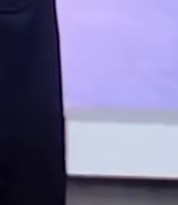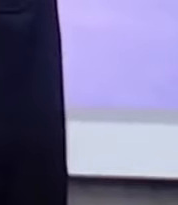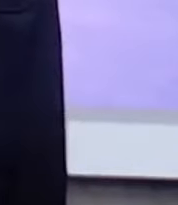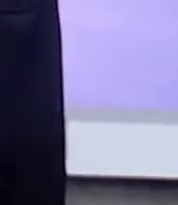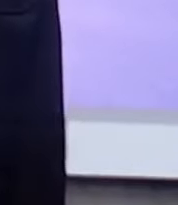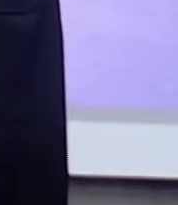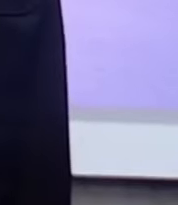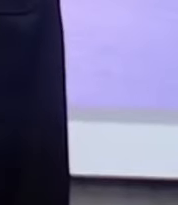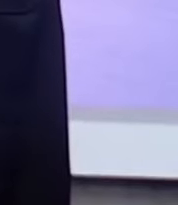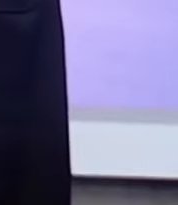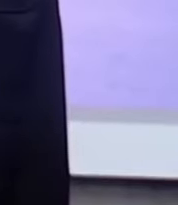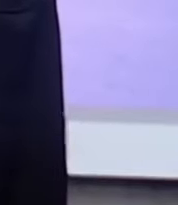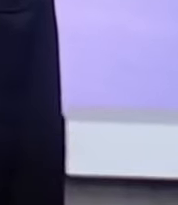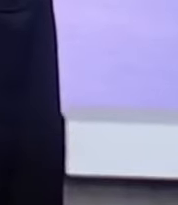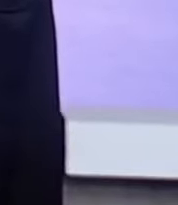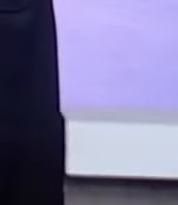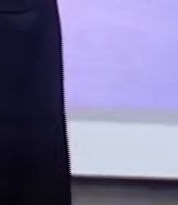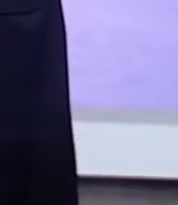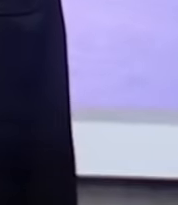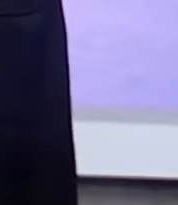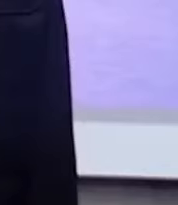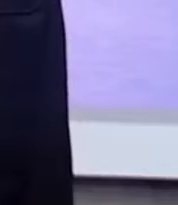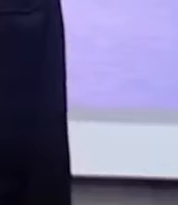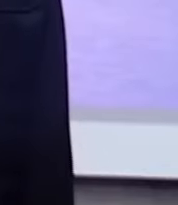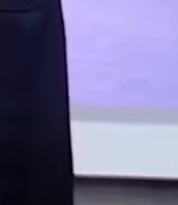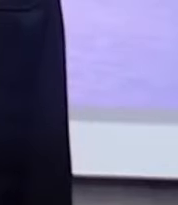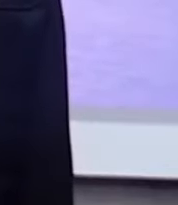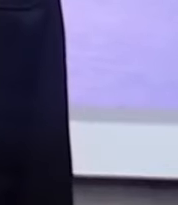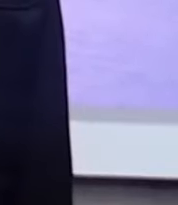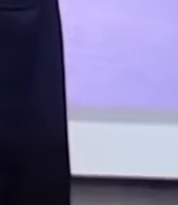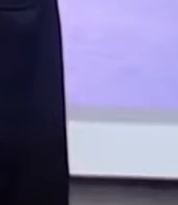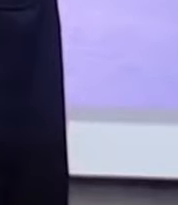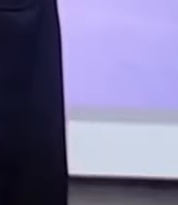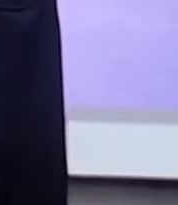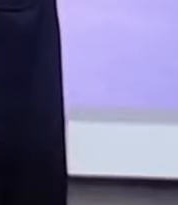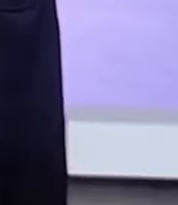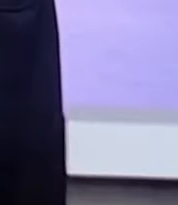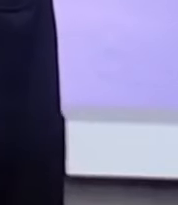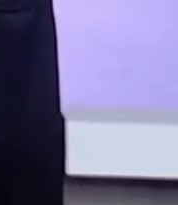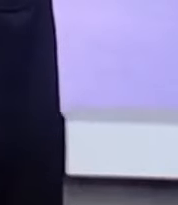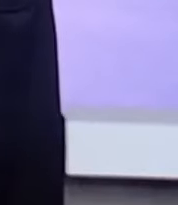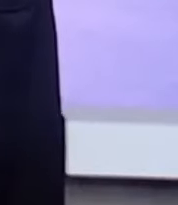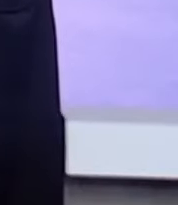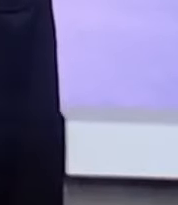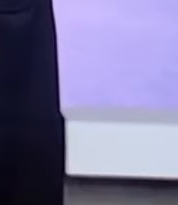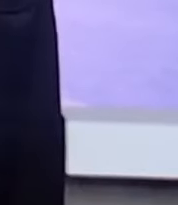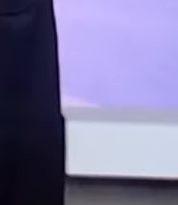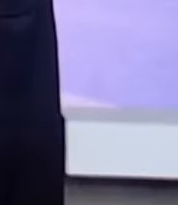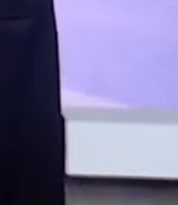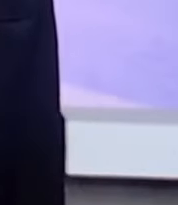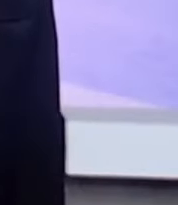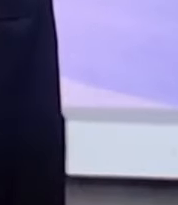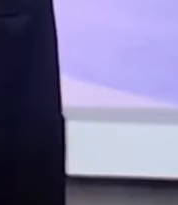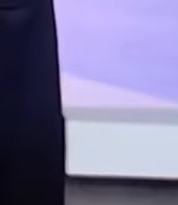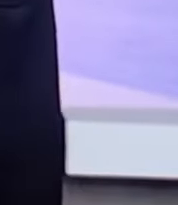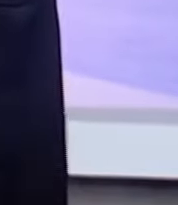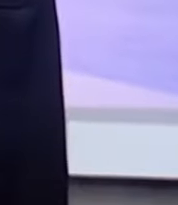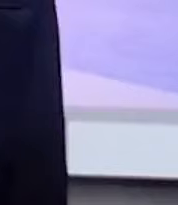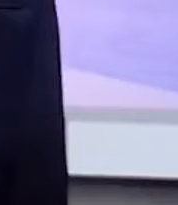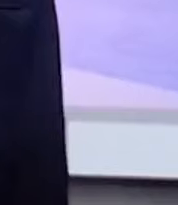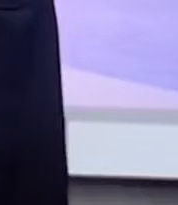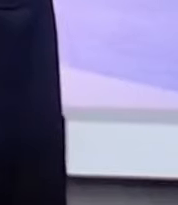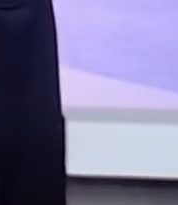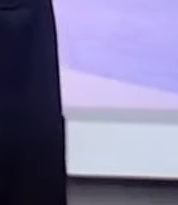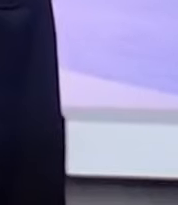Mga kapuso, sama-sama tayong maging saksi. Mag-subscribe sa GMA Integrated News sa YouTube at para sa mga kapuso abroad,